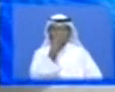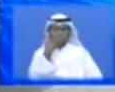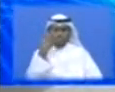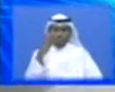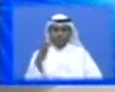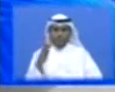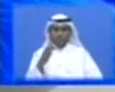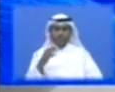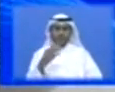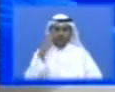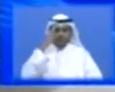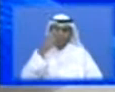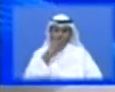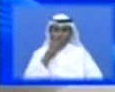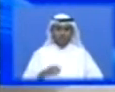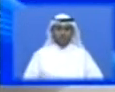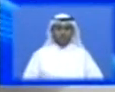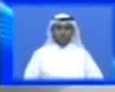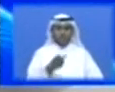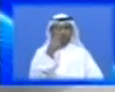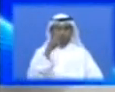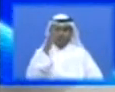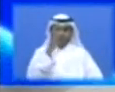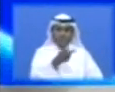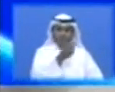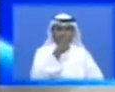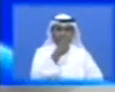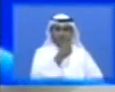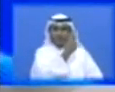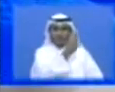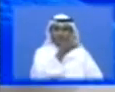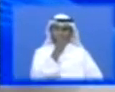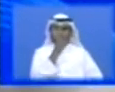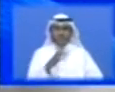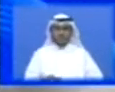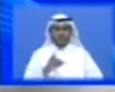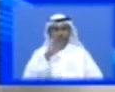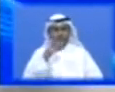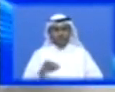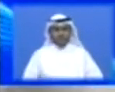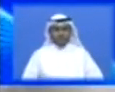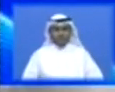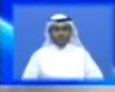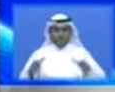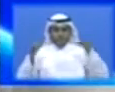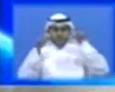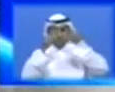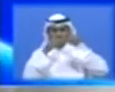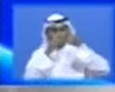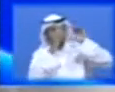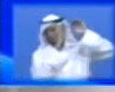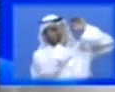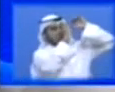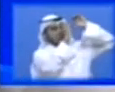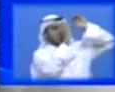1435 من الهجرة، الموافق 27 يوليو لسنة 2014 من الميلاد، وذلك بمعهد الكويت